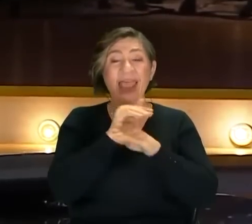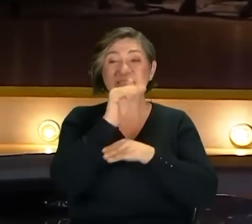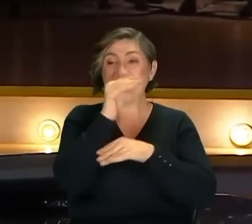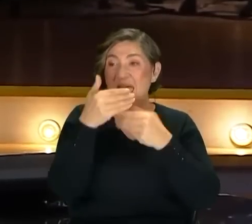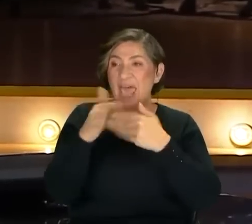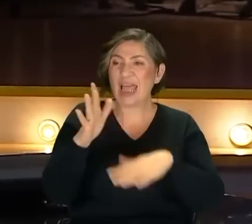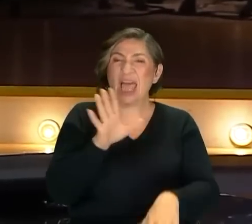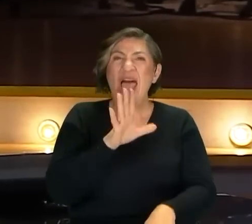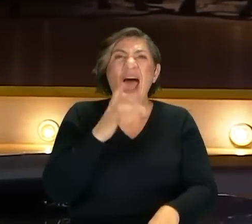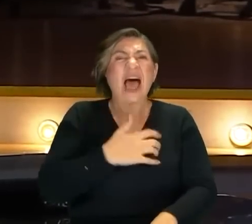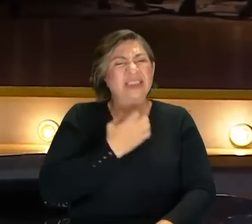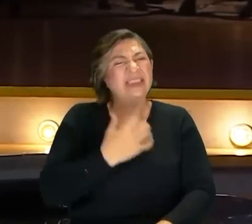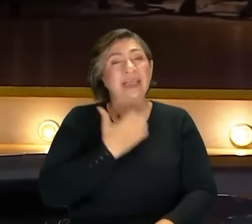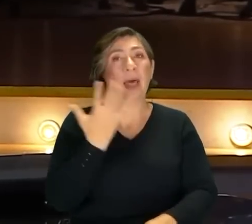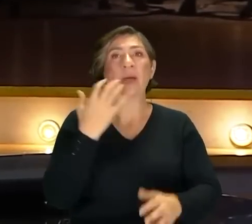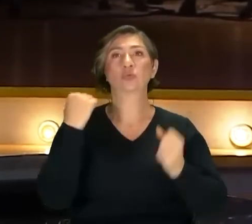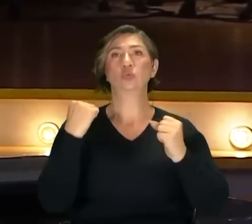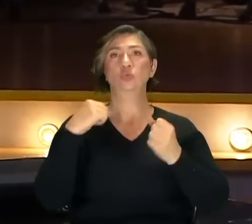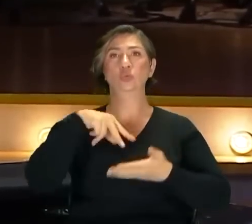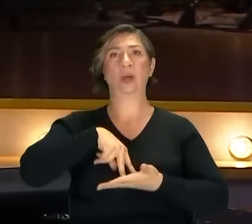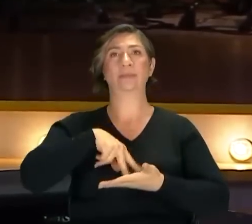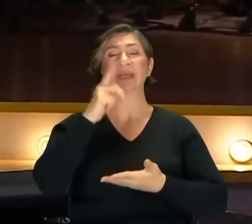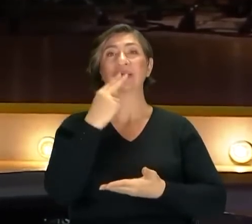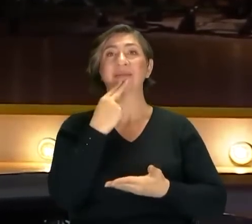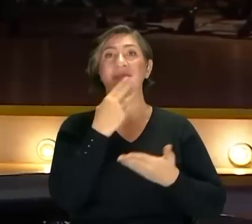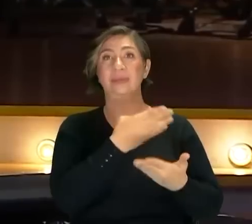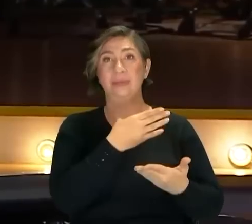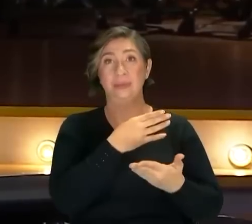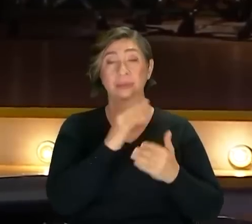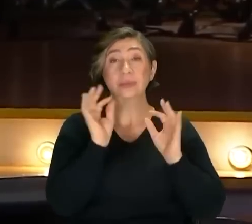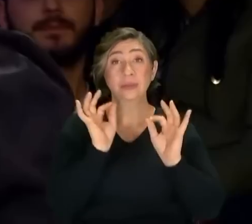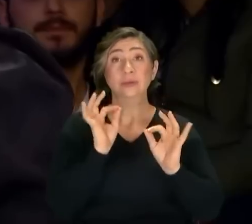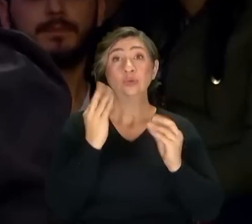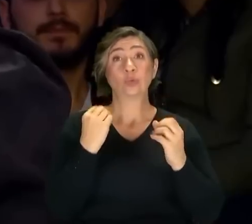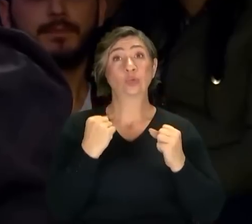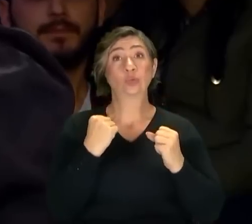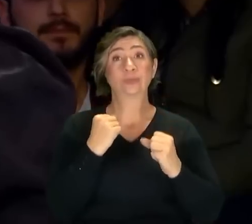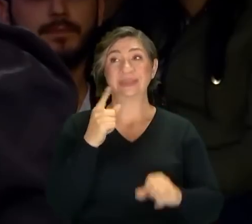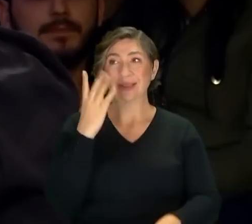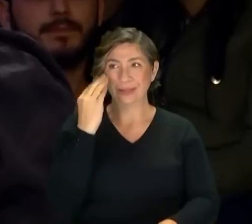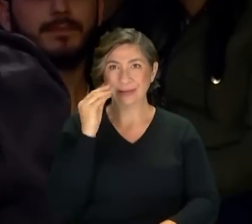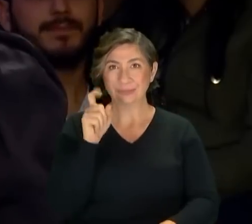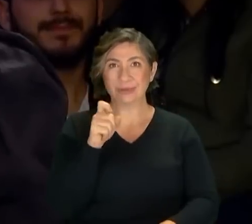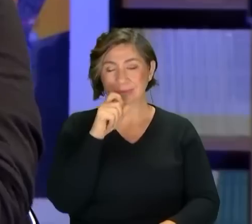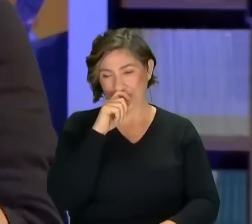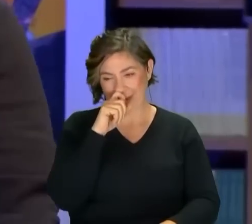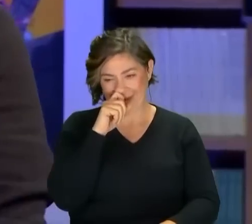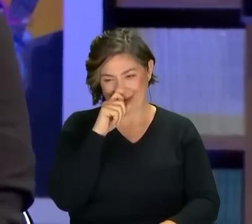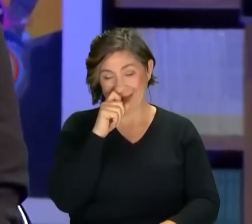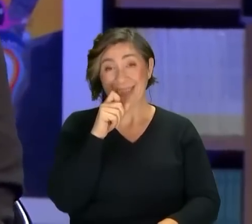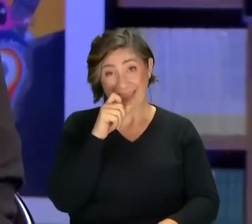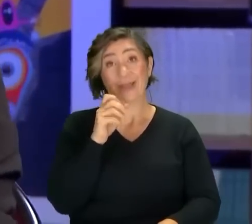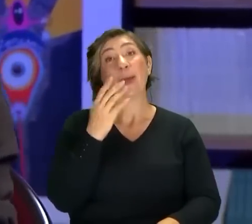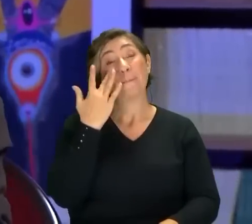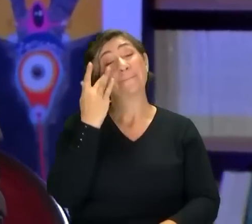yaşadığı ayrılık acısına rağmen güçlü duran bir kadını canlandırmışsın. Evet, çok güçlü. Siz anladınız mı bunu? Tabii, onu alt